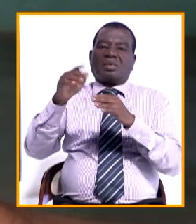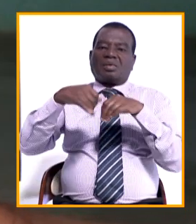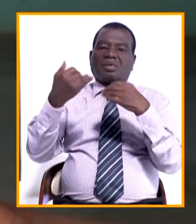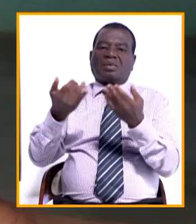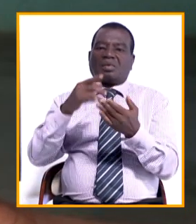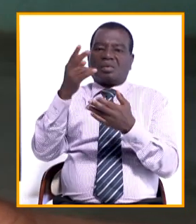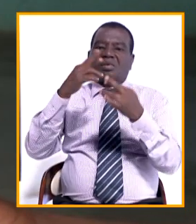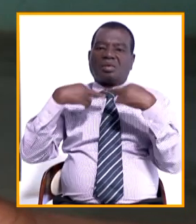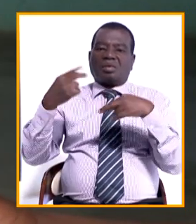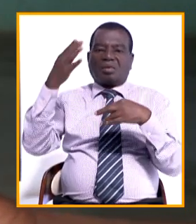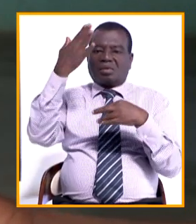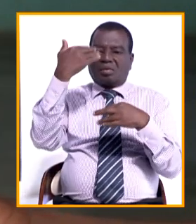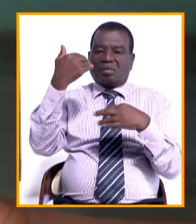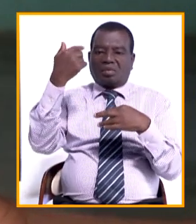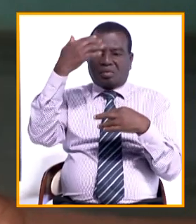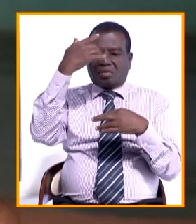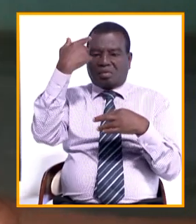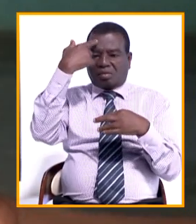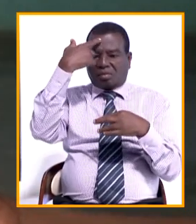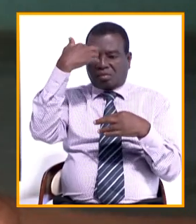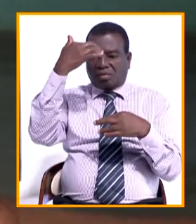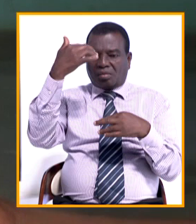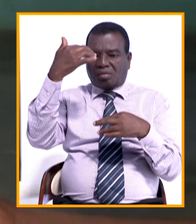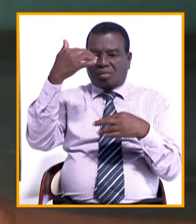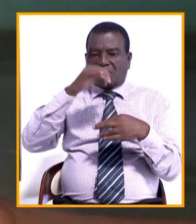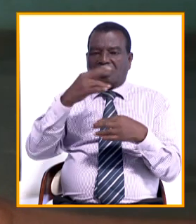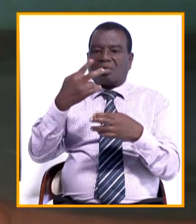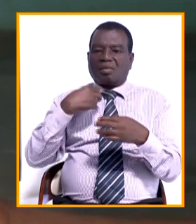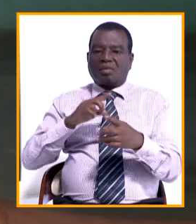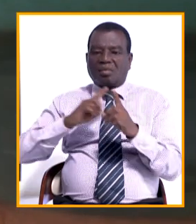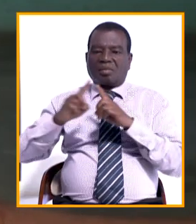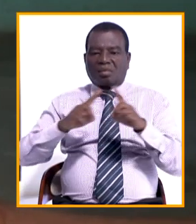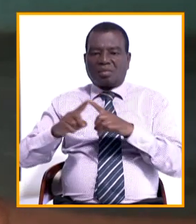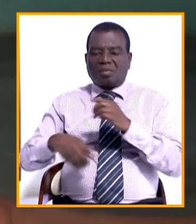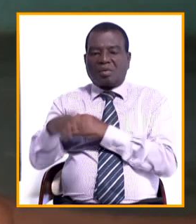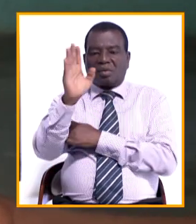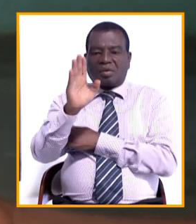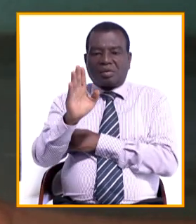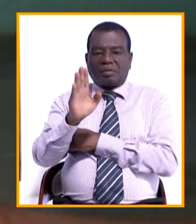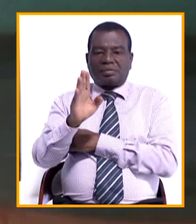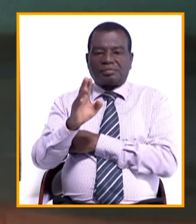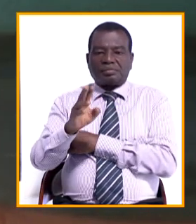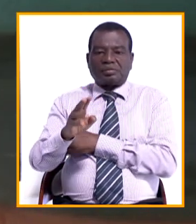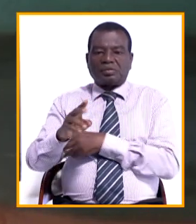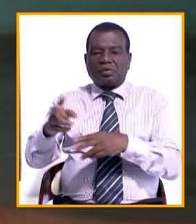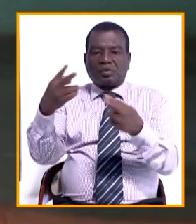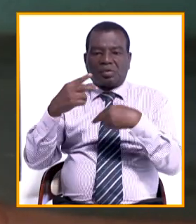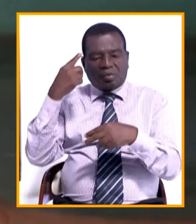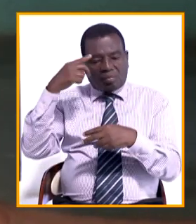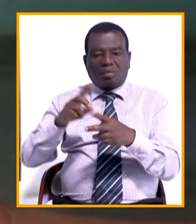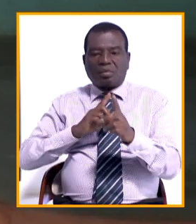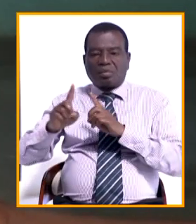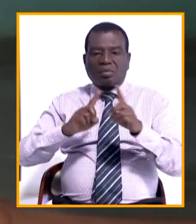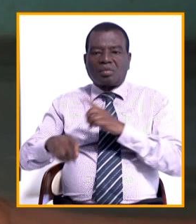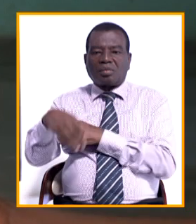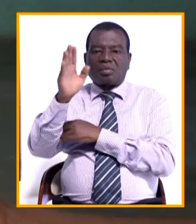quoi? Et les anges disent, ils sont venus pour parler d'Allah. Il dit ça seulement, ils sont venus que pour parler d'Allah. Il dit, oui, ya